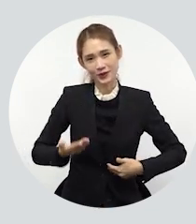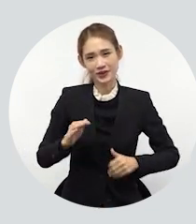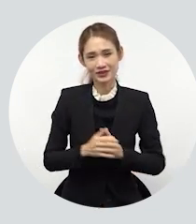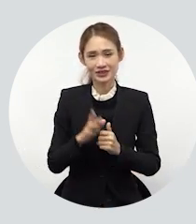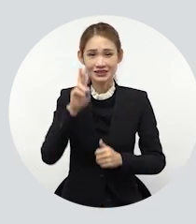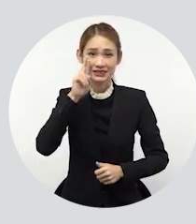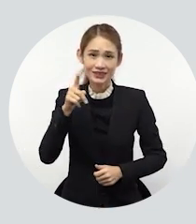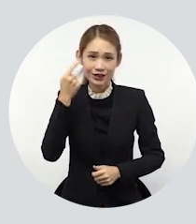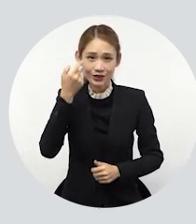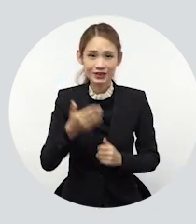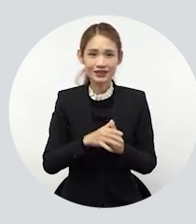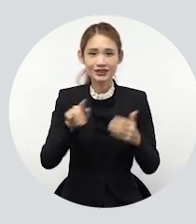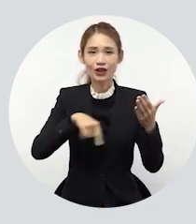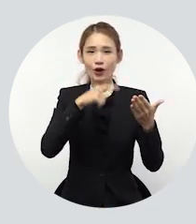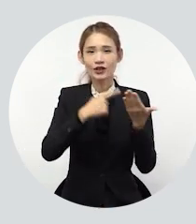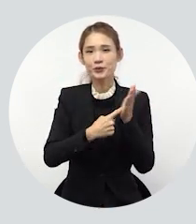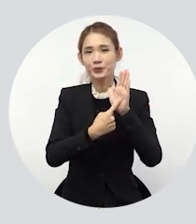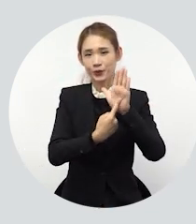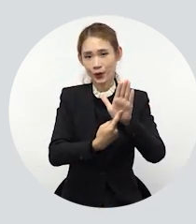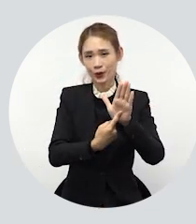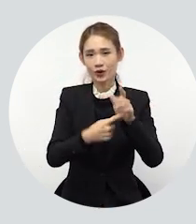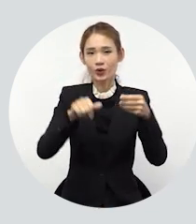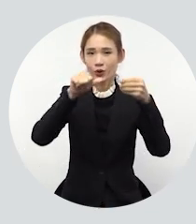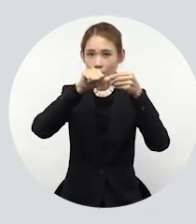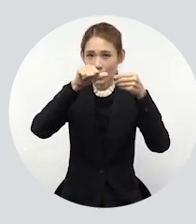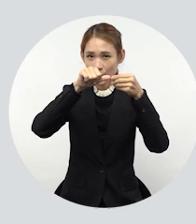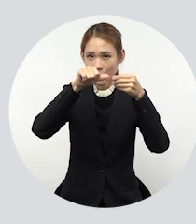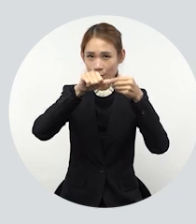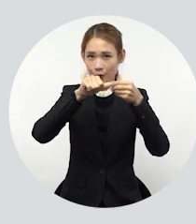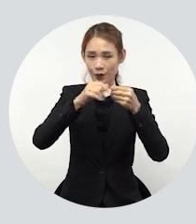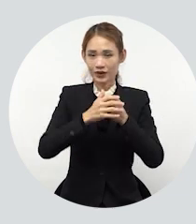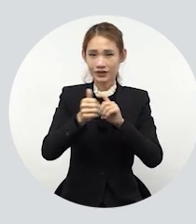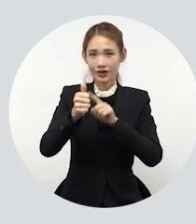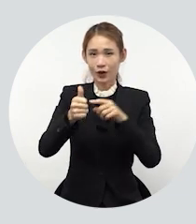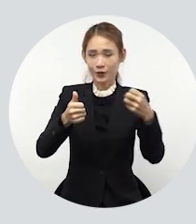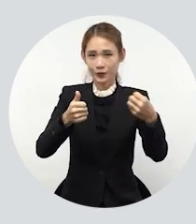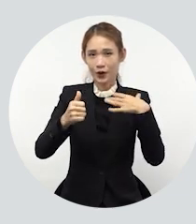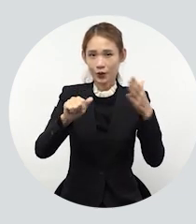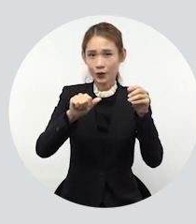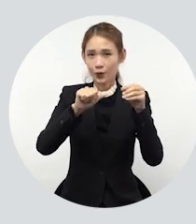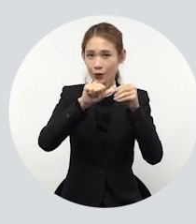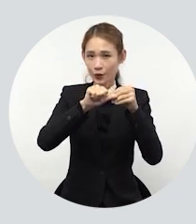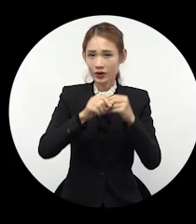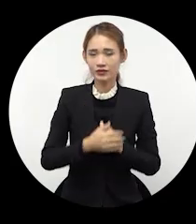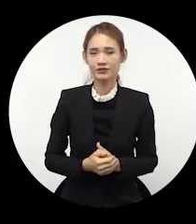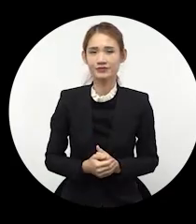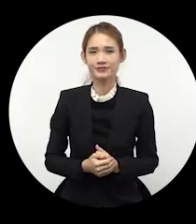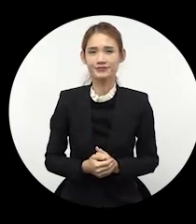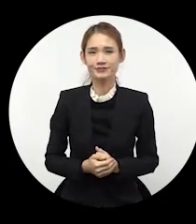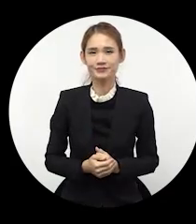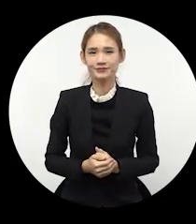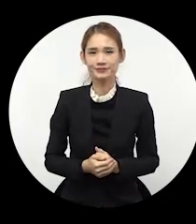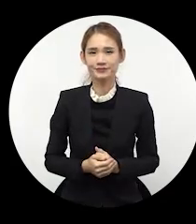이거 지금- 틀렸나요? 제가 정답 발표하겠습니다. 네. 여러분, 5번. 지금 현학 씨는 정답을 말했을까요?